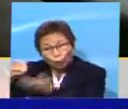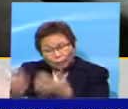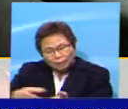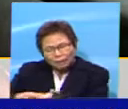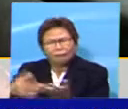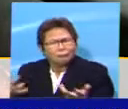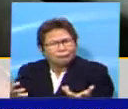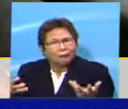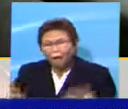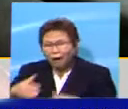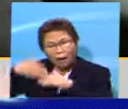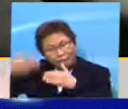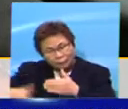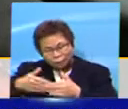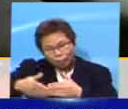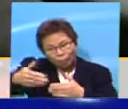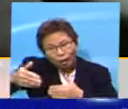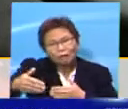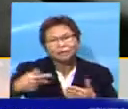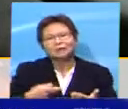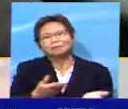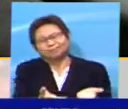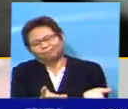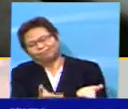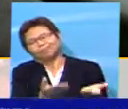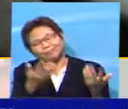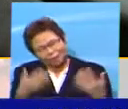macam mana kita boleh facilitate.